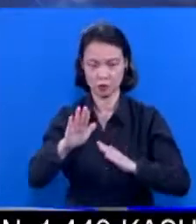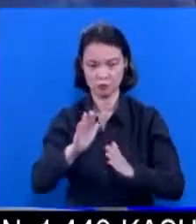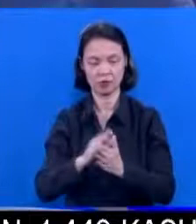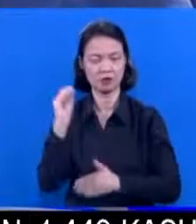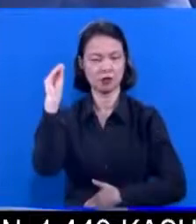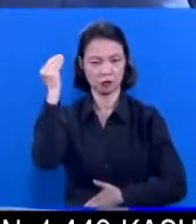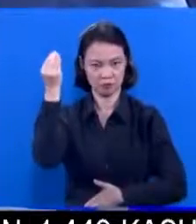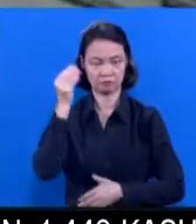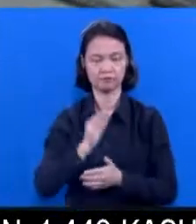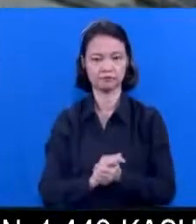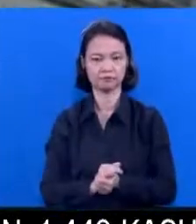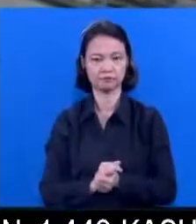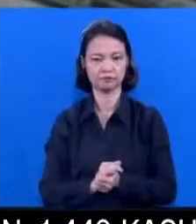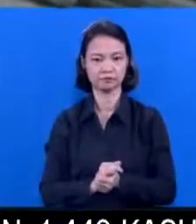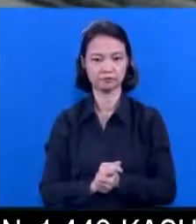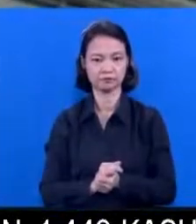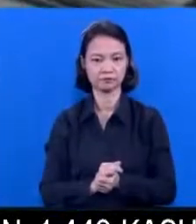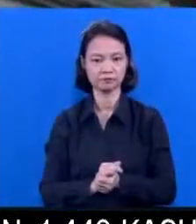Jakarta.